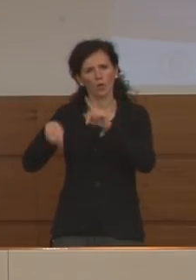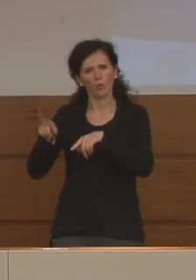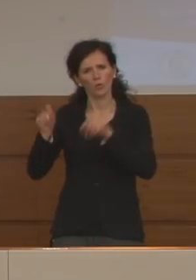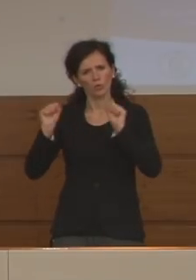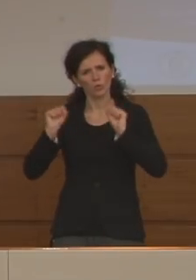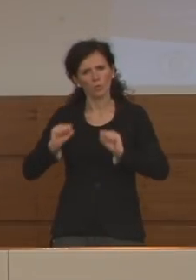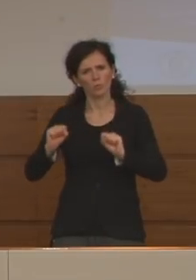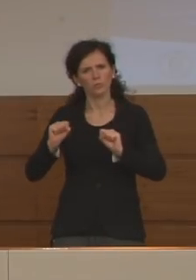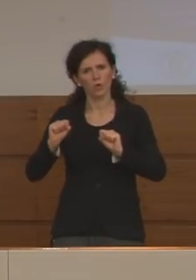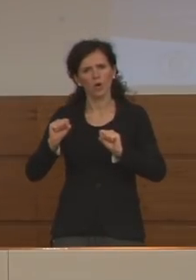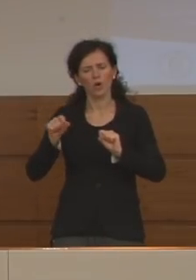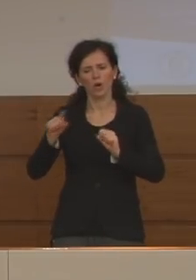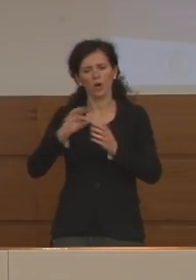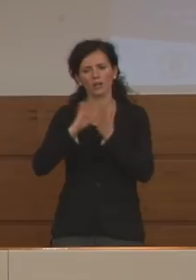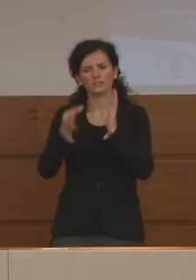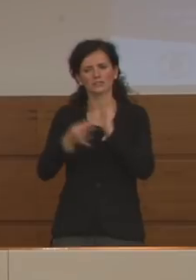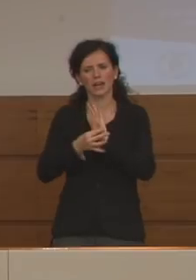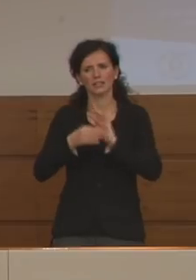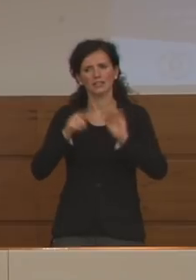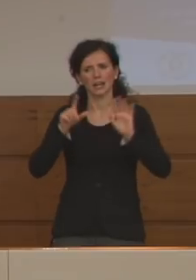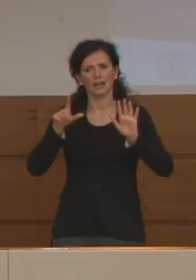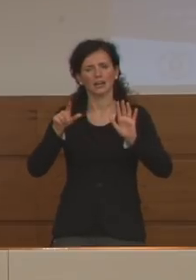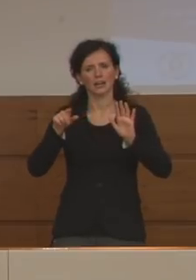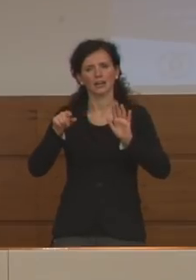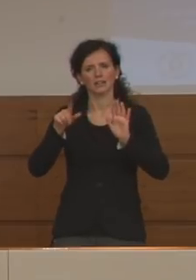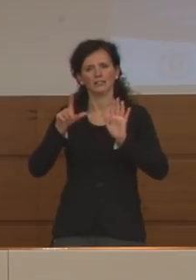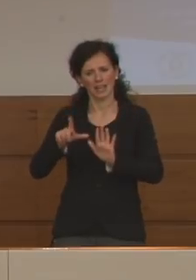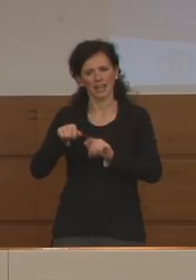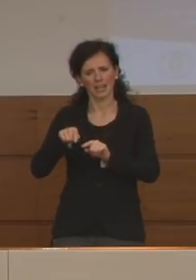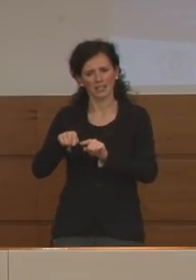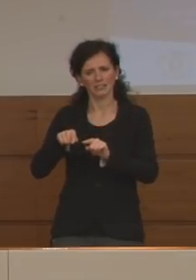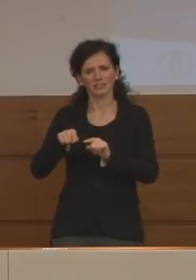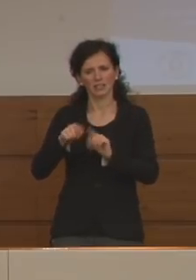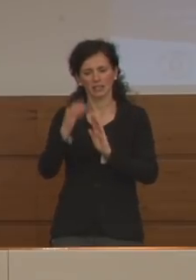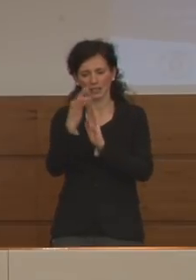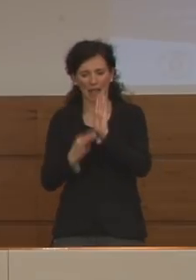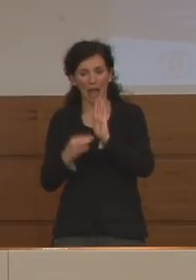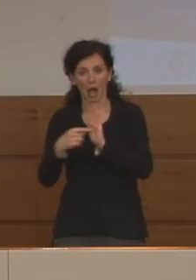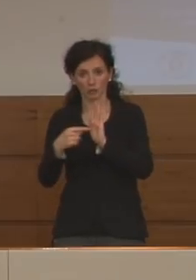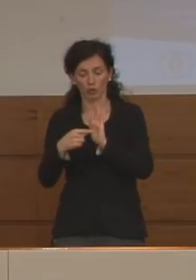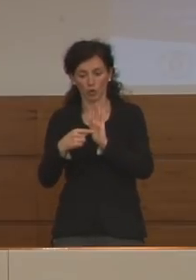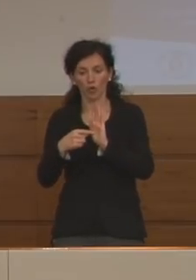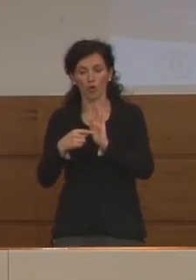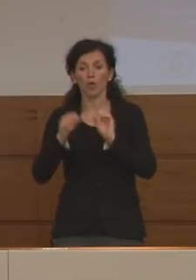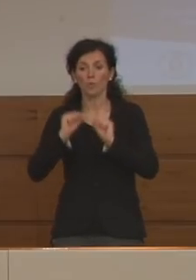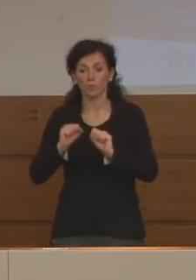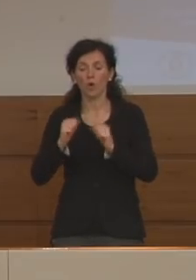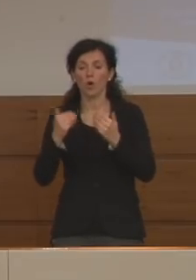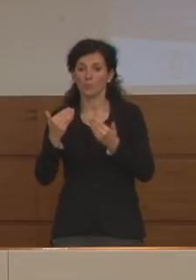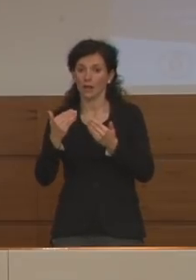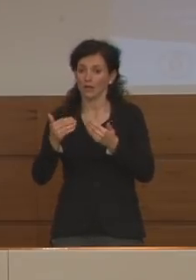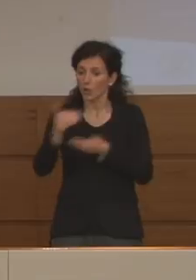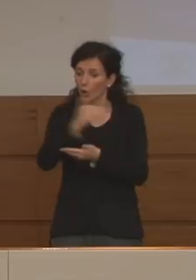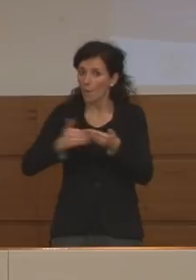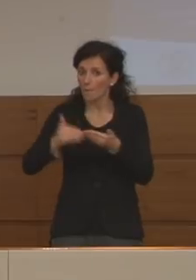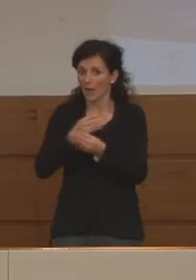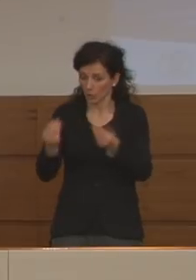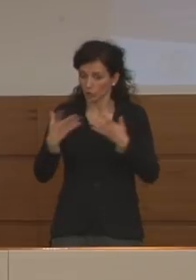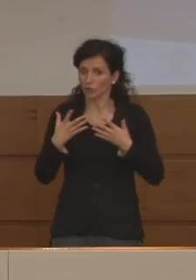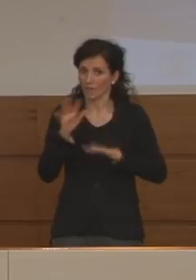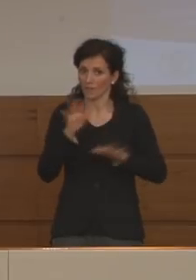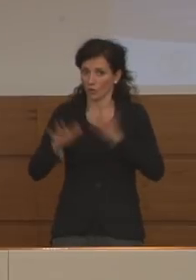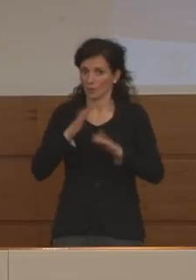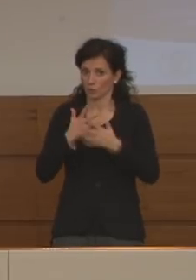che il data 7 sia più completo seconda domanda come dire secondo le statistiche